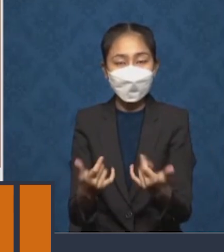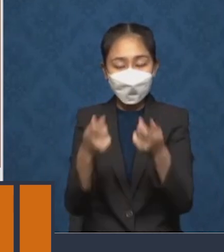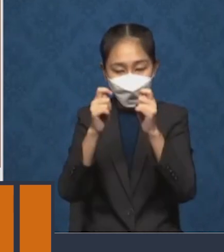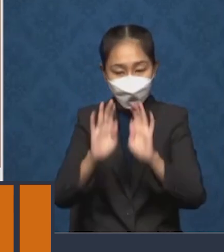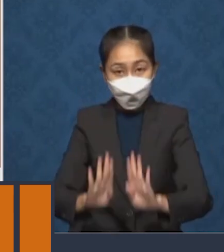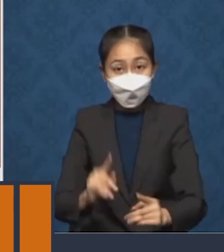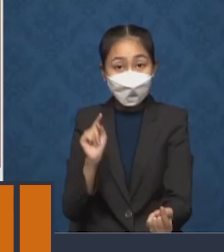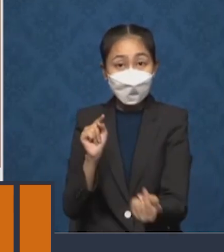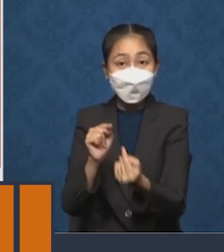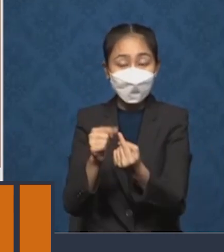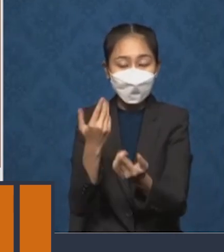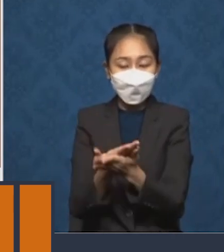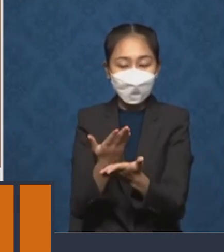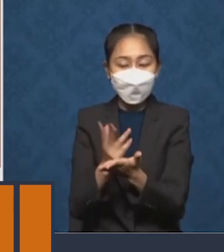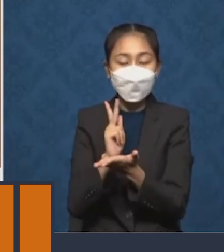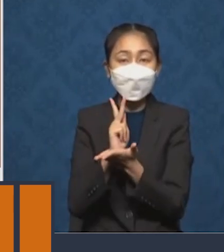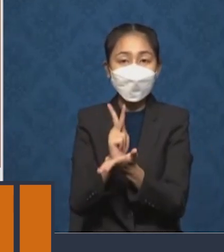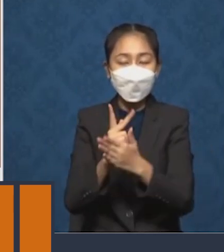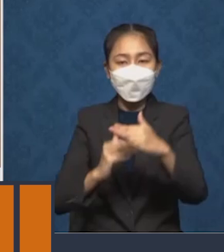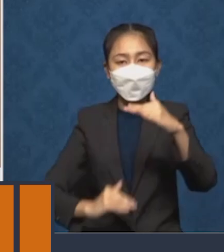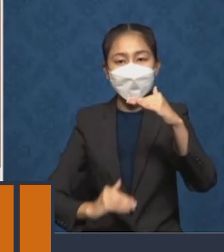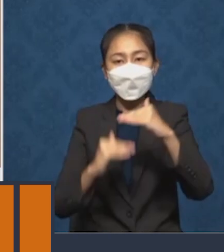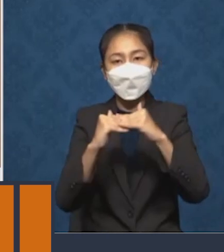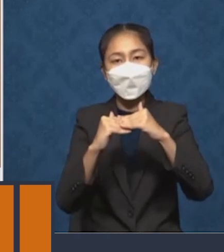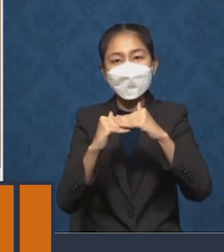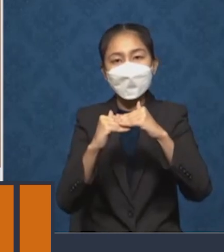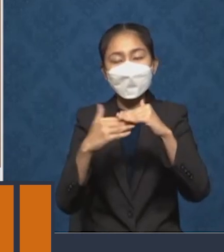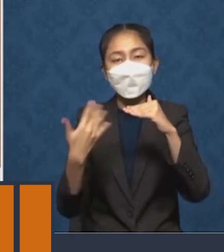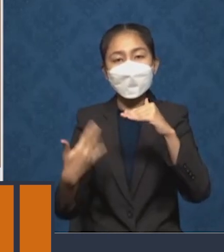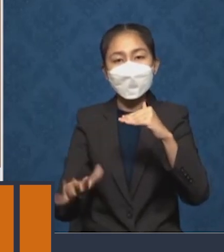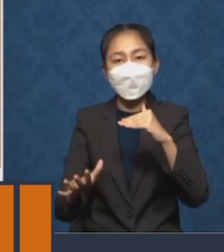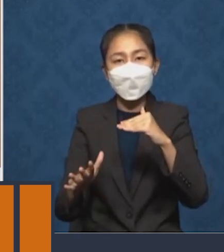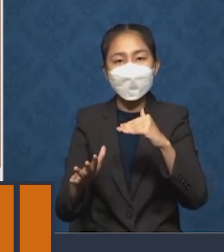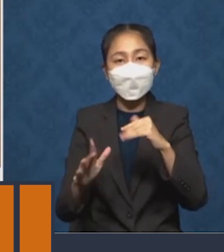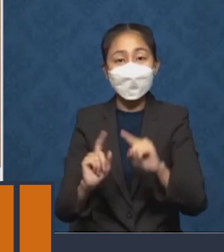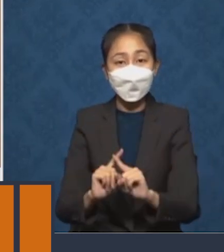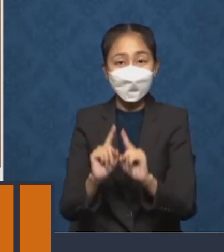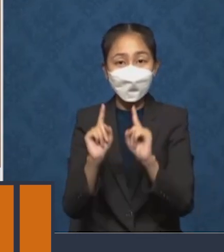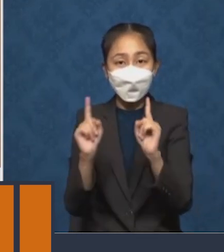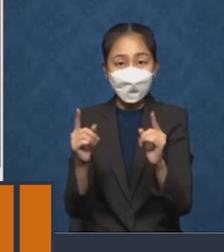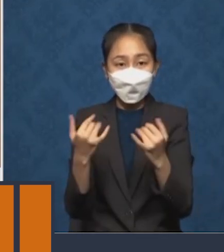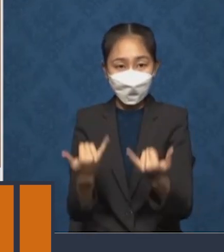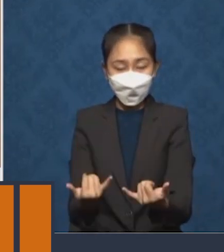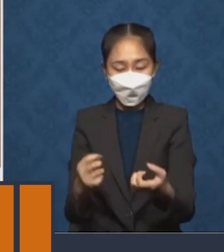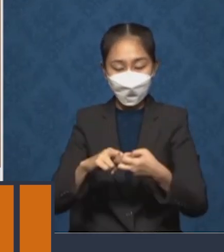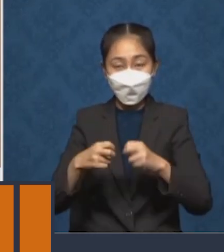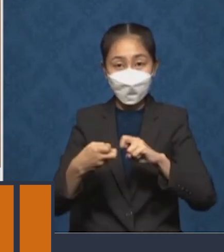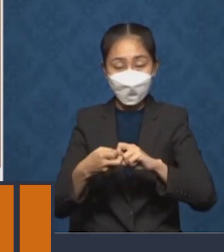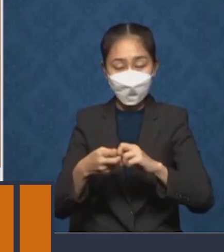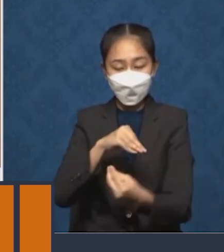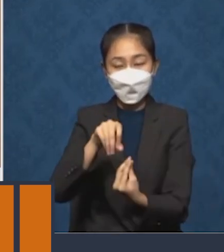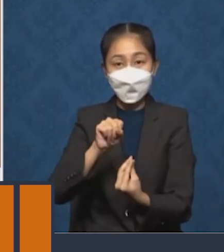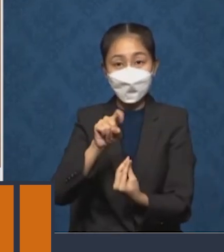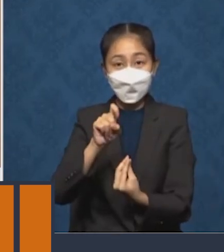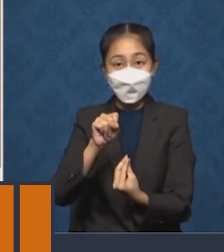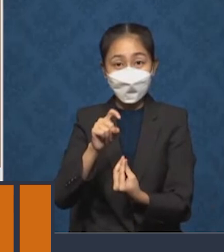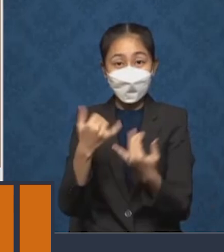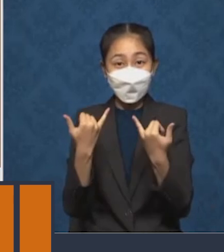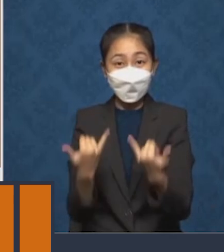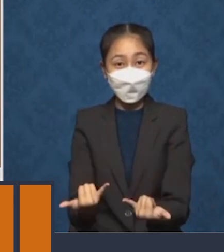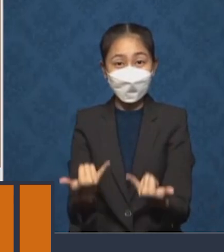าให้กู้จนเต็มเพดานแล้วแต่เมื่อเราเผชิญกับวิกฤตเศรษฐกิจที่เกิดขึ้นณปัจจุบัน